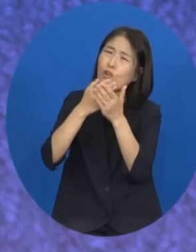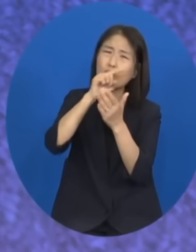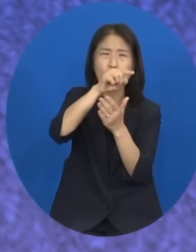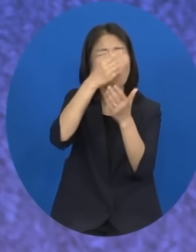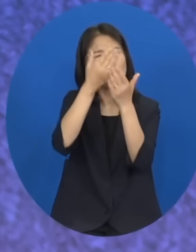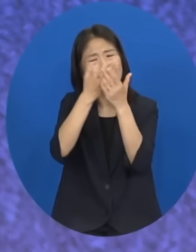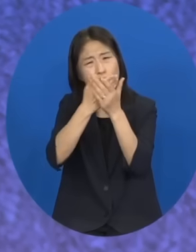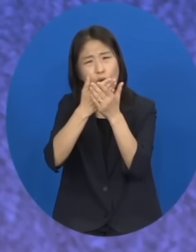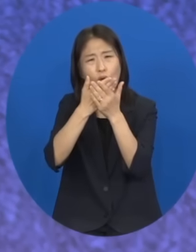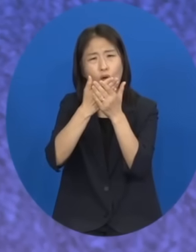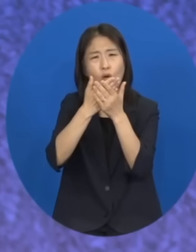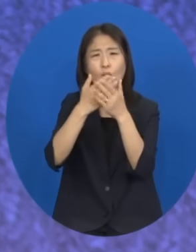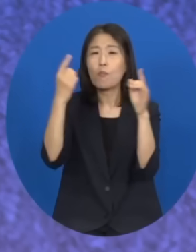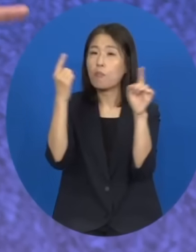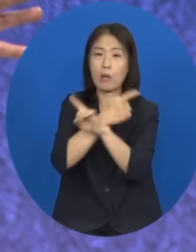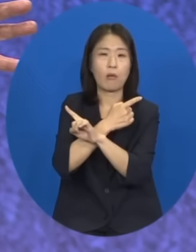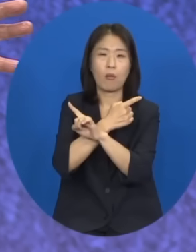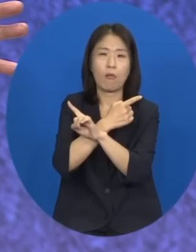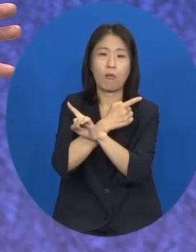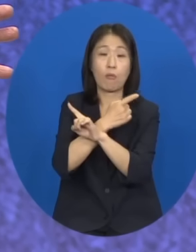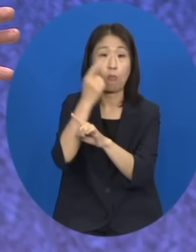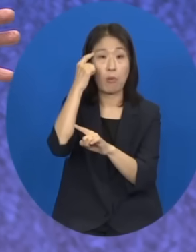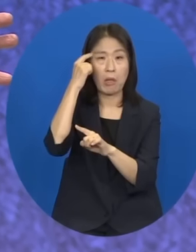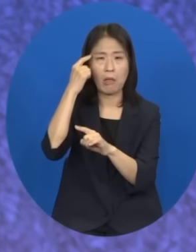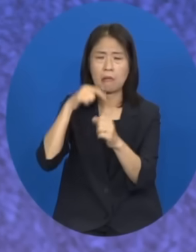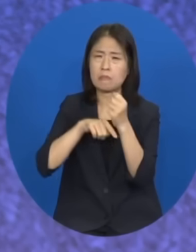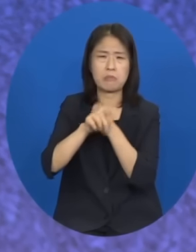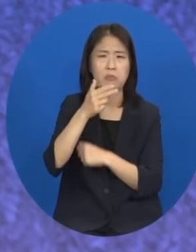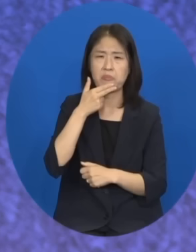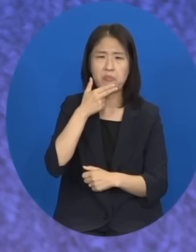하는 기도도 의미가 없어져요.